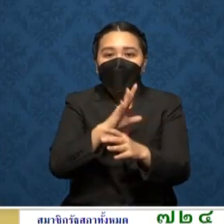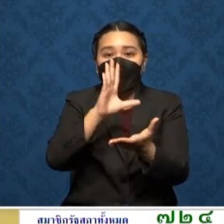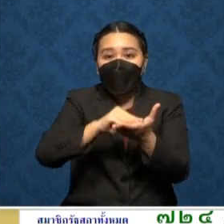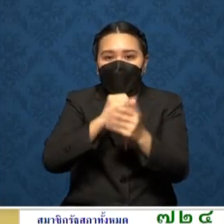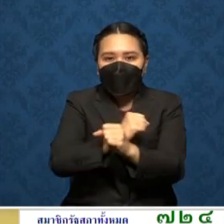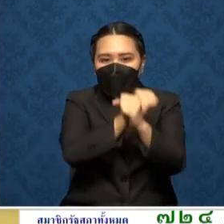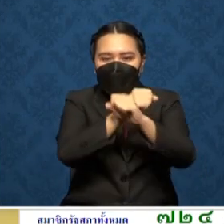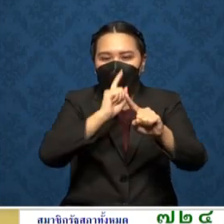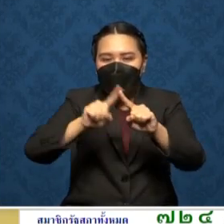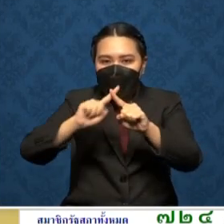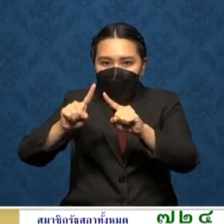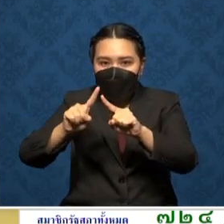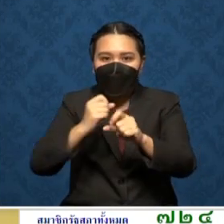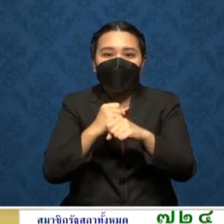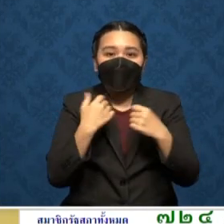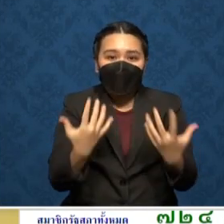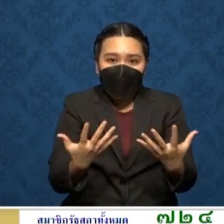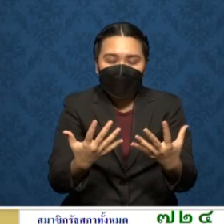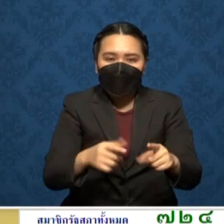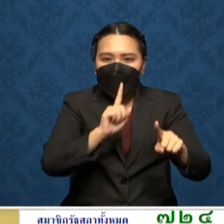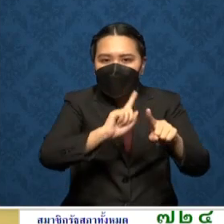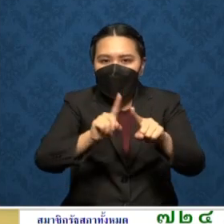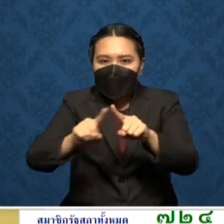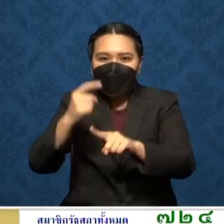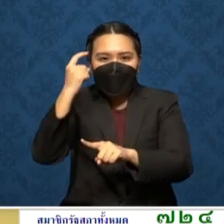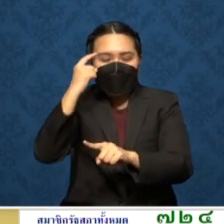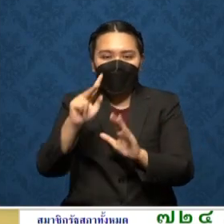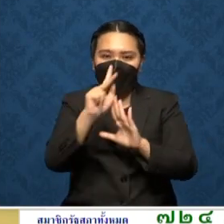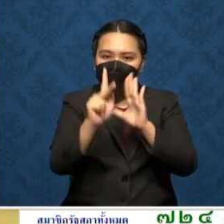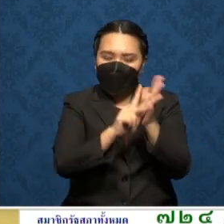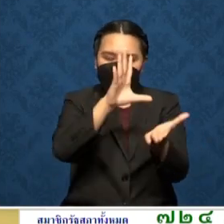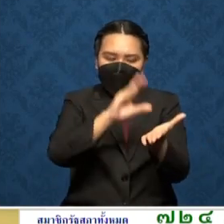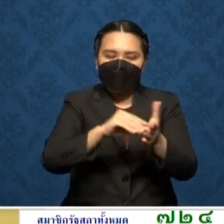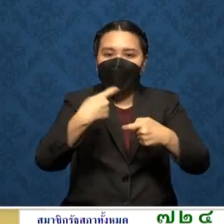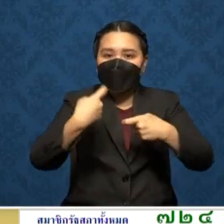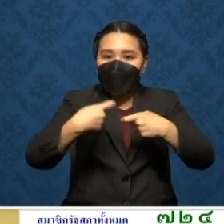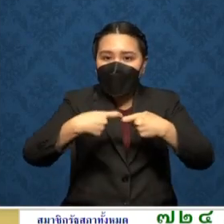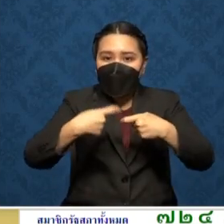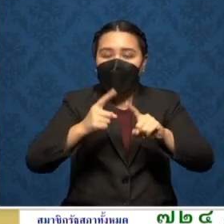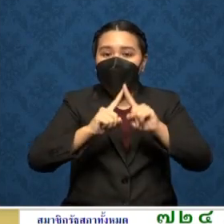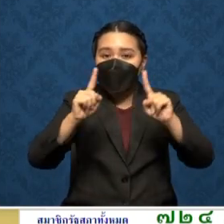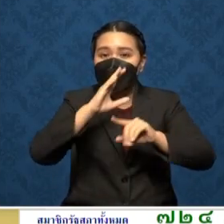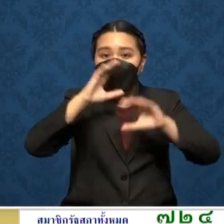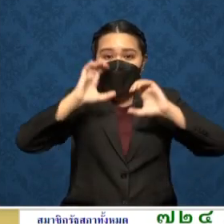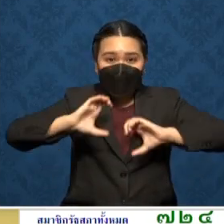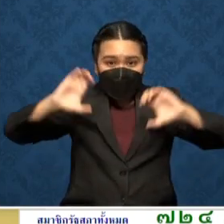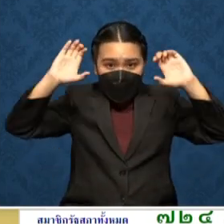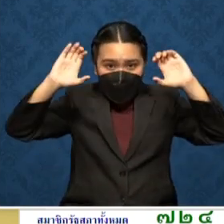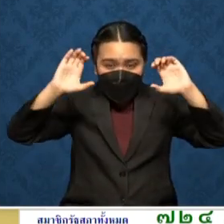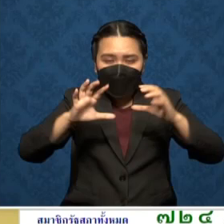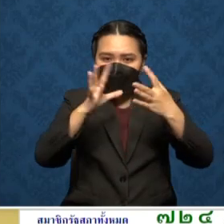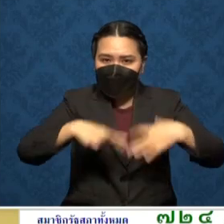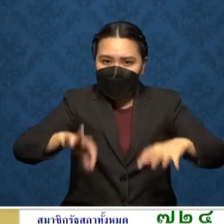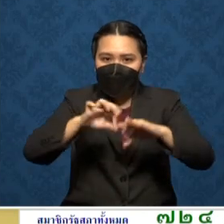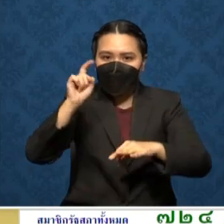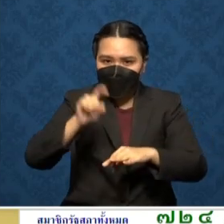ข้อมูลสิ่งเหล่านี้อาจจะเขียนในกฎหมายยากแต่รัฐบาลจำเป็นจะต้องมีหน่วยง